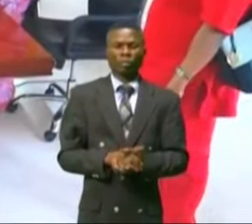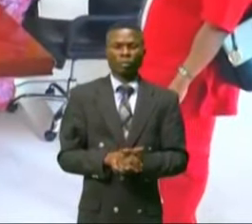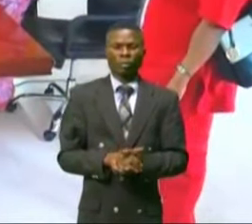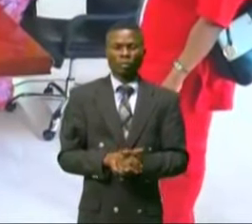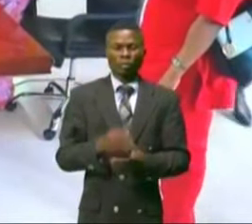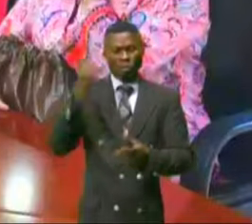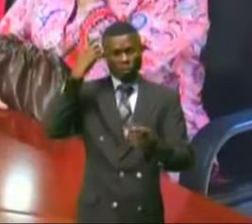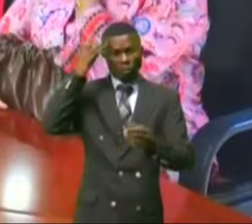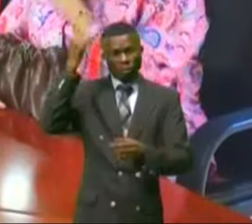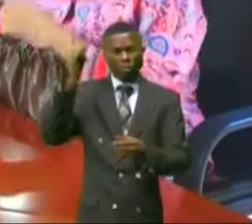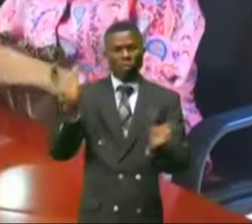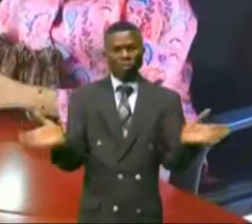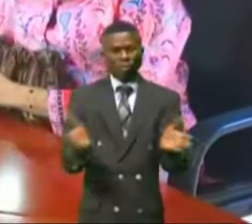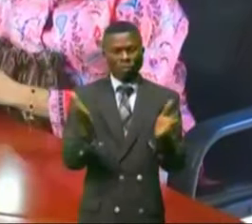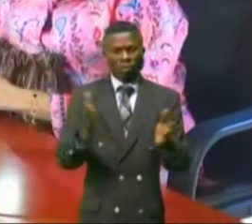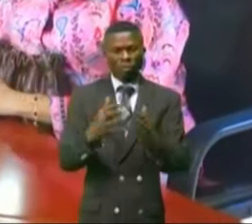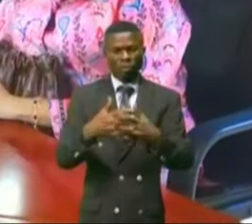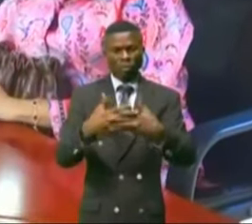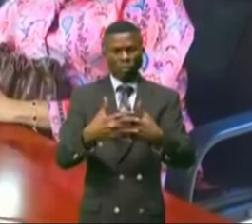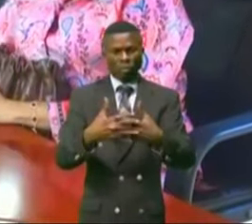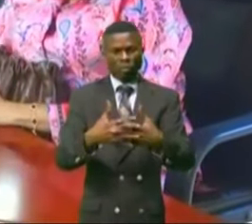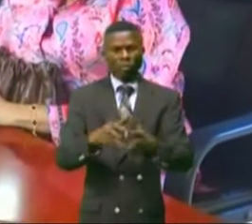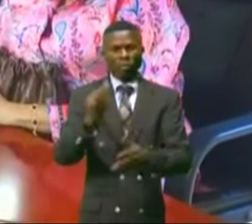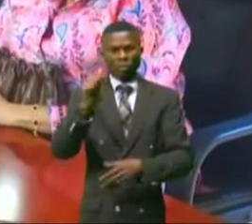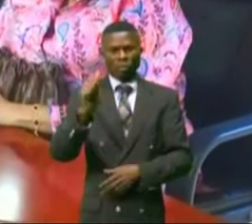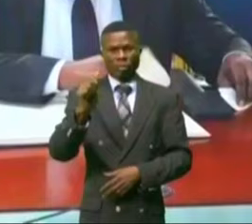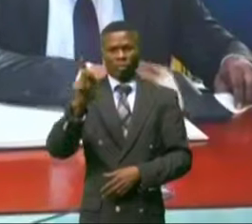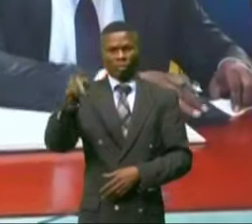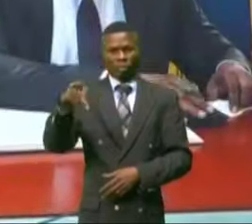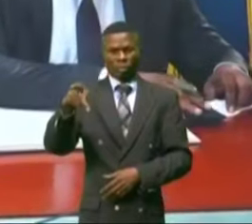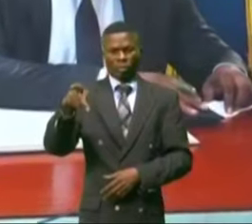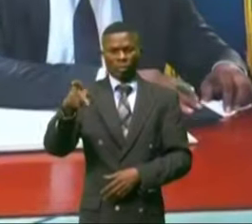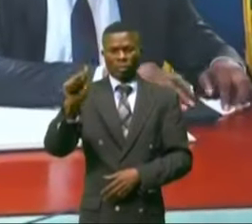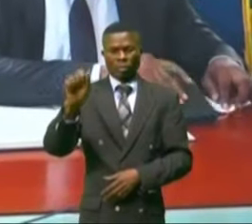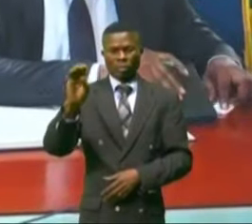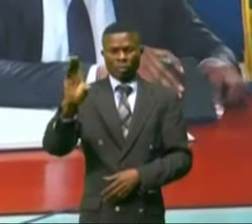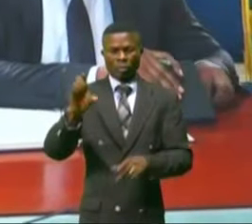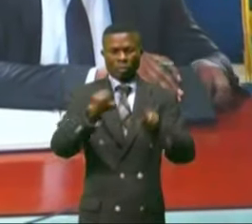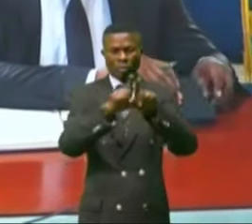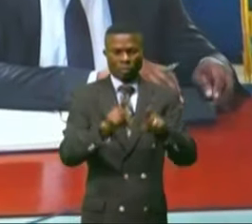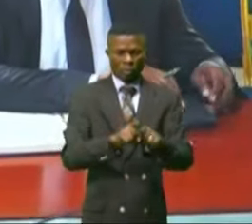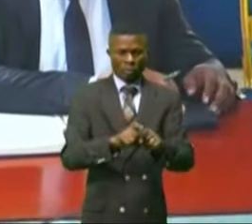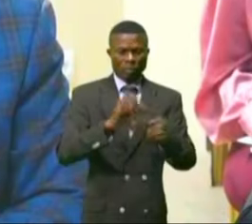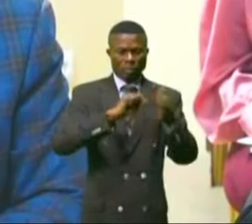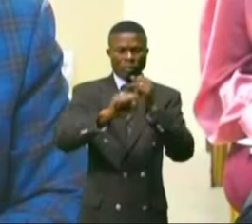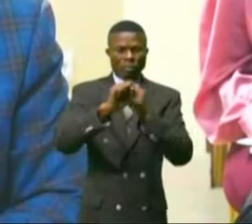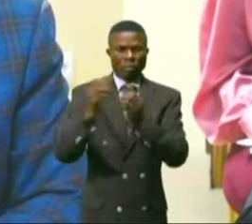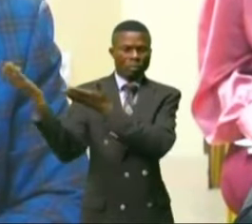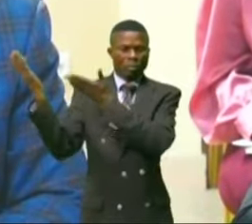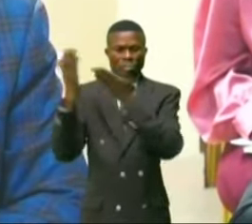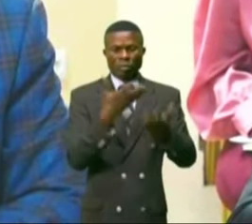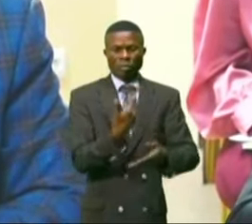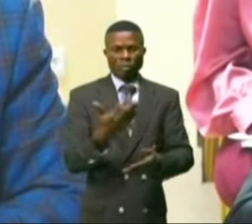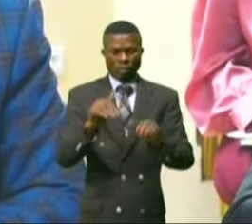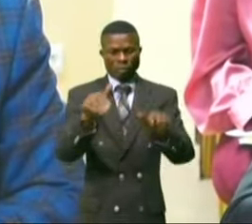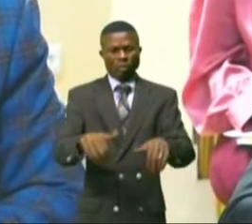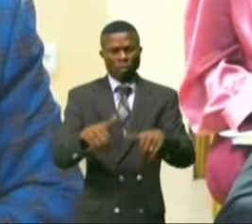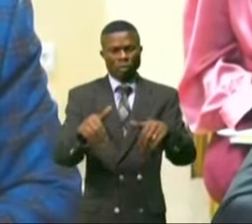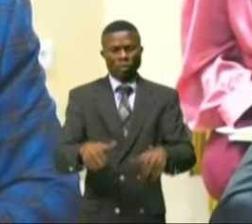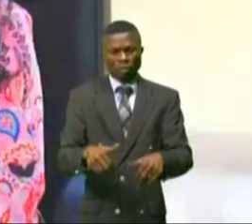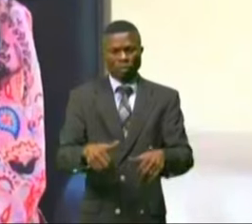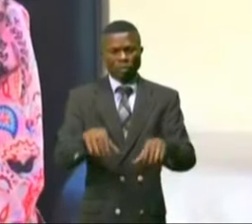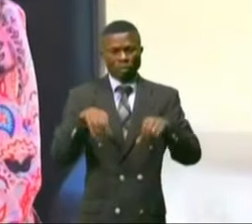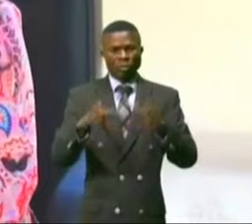C'est dans le but de renforcer une synergie entre l'ANAPEX et l'ONAPAC par la promotion des exportations des produits